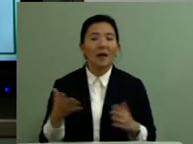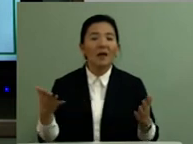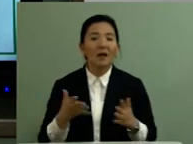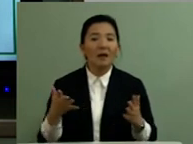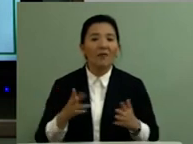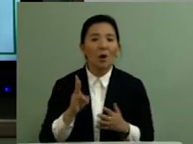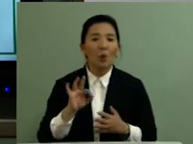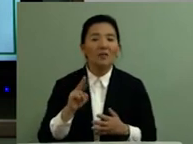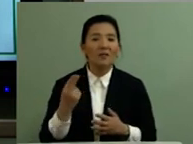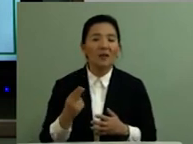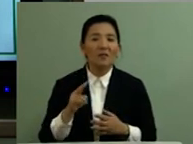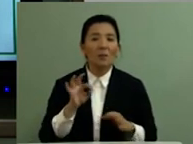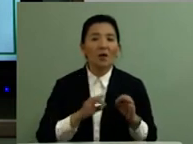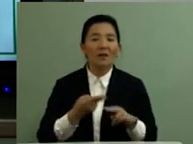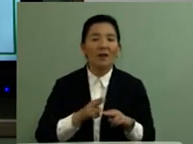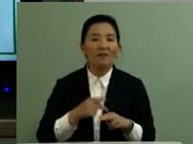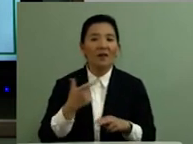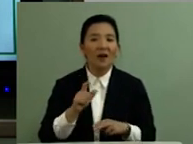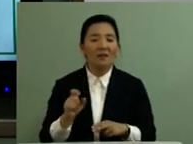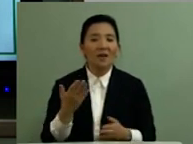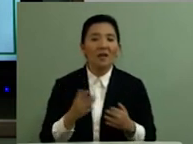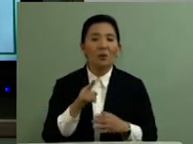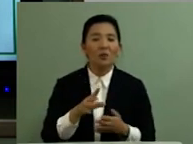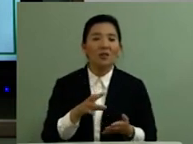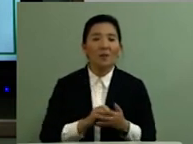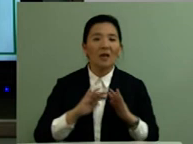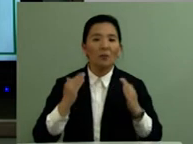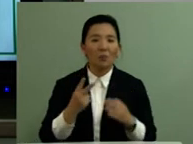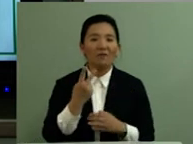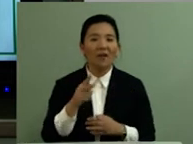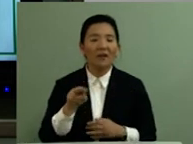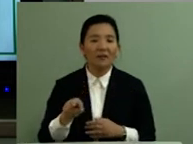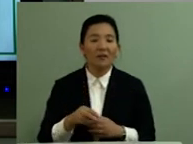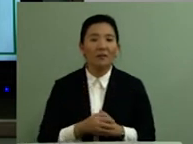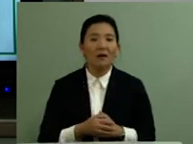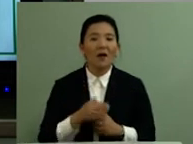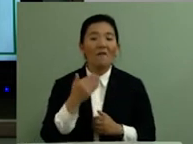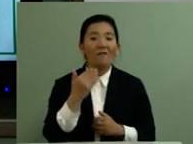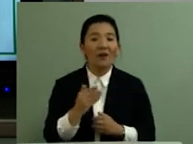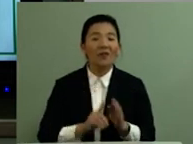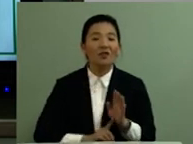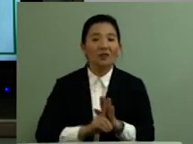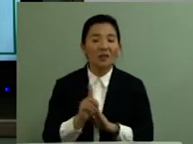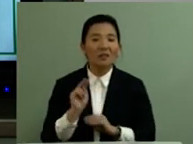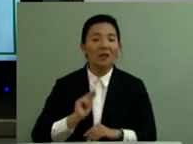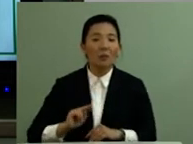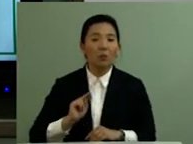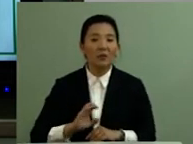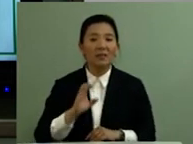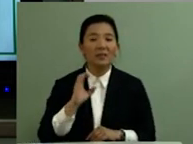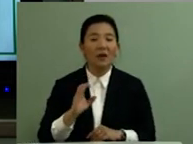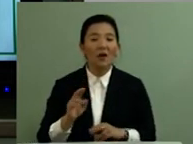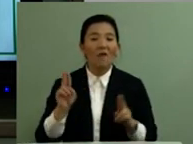Какова концентрация молекул этого газа, если он занимает объем 2 литра? Вы начинаете работать